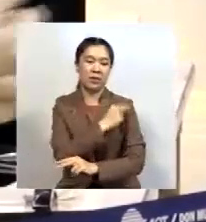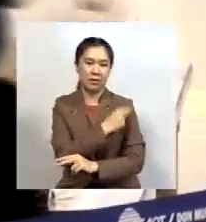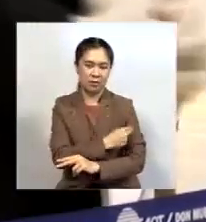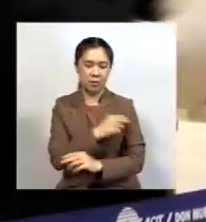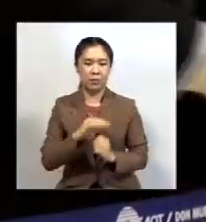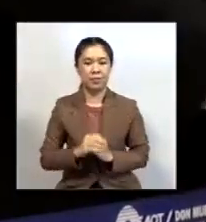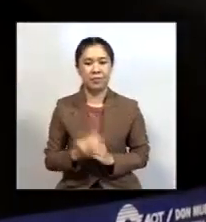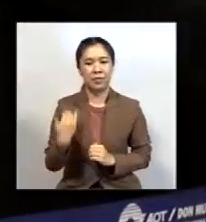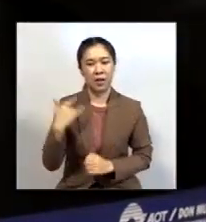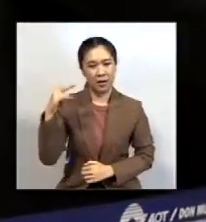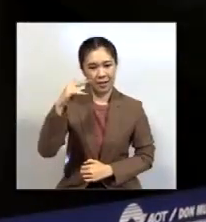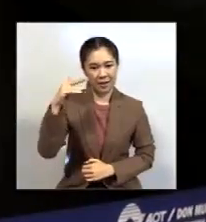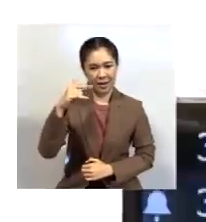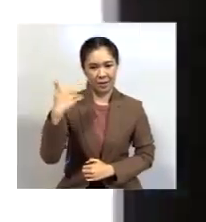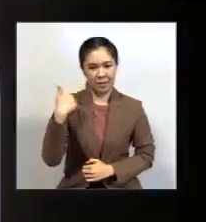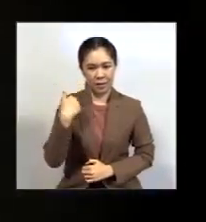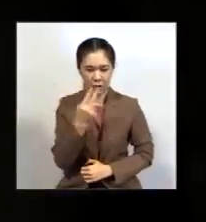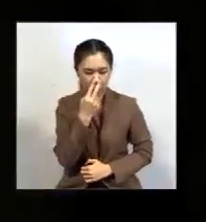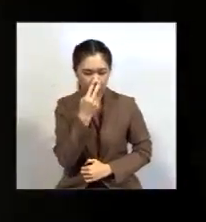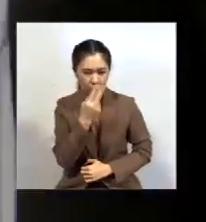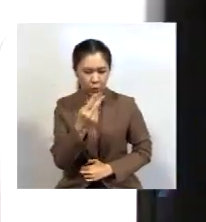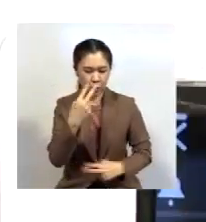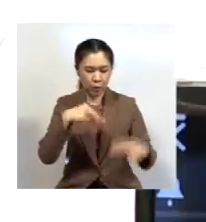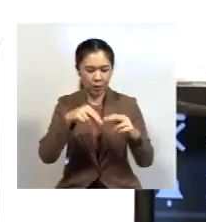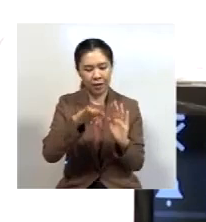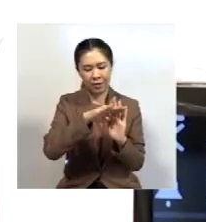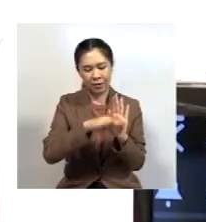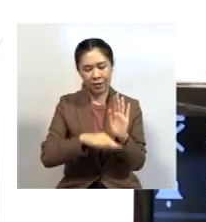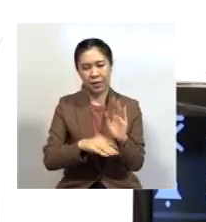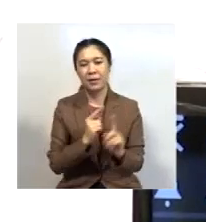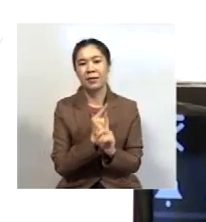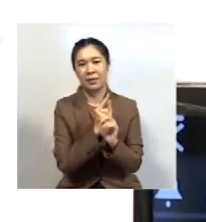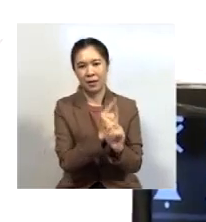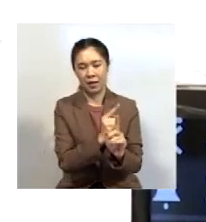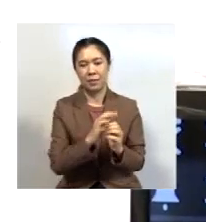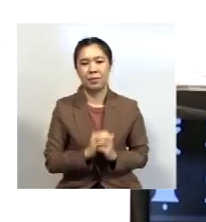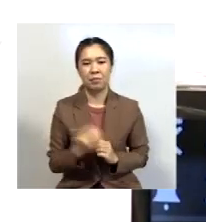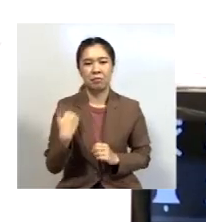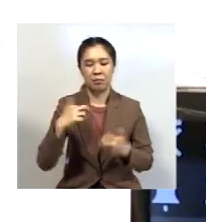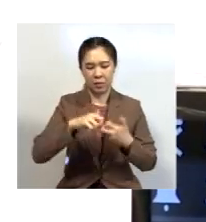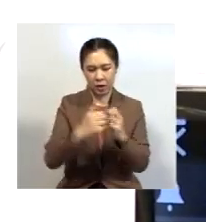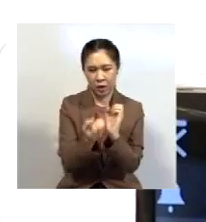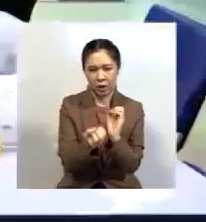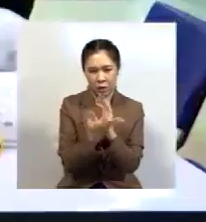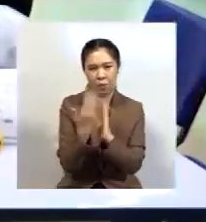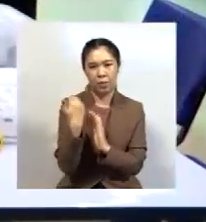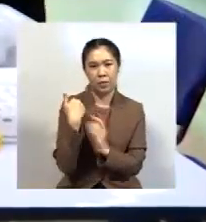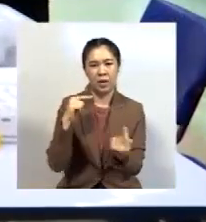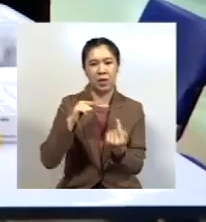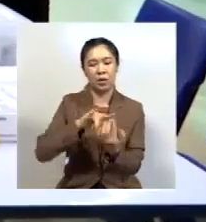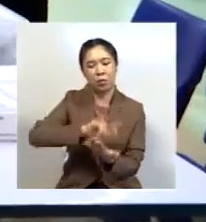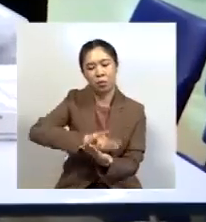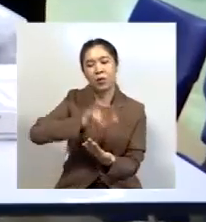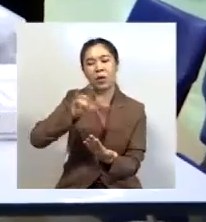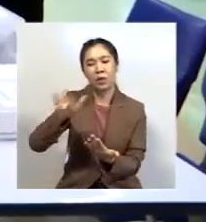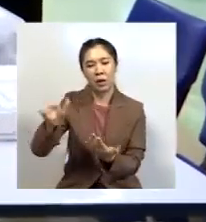มถึงสายการบินให้พิจารณาดำเนินการตามแนวปฏิบัติซึ่งคุณผู้ชมก็จะเห็นว่ามันก็จะกระทบบ้างในเรื่องของการเดินทาง